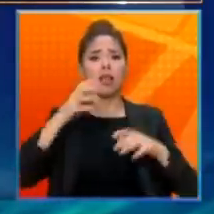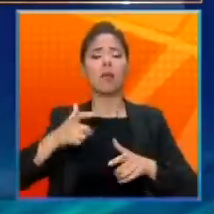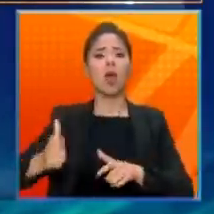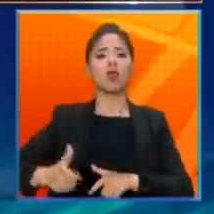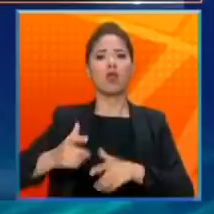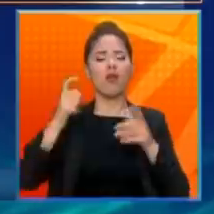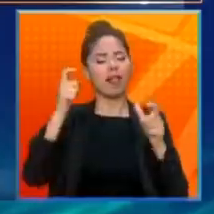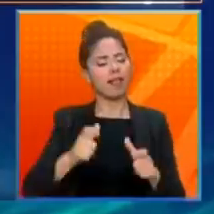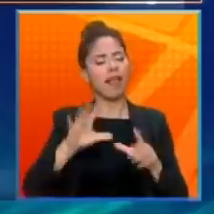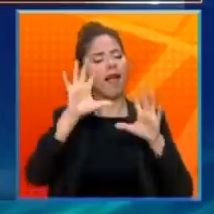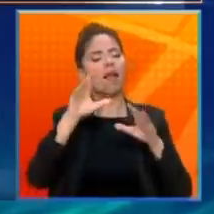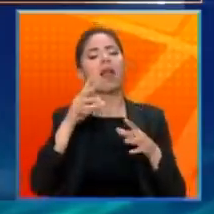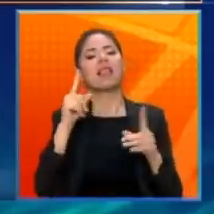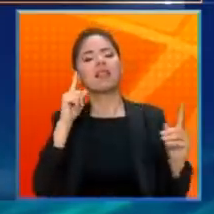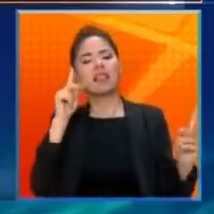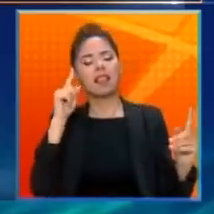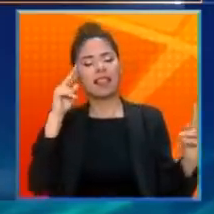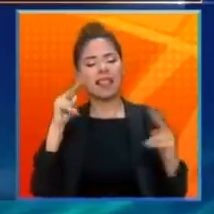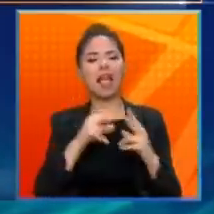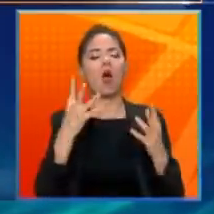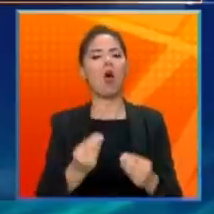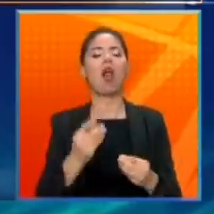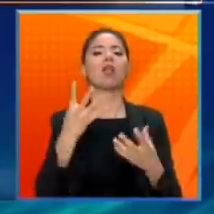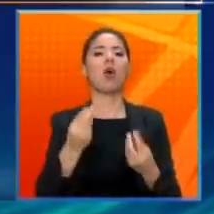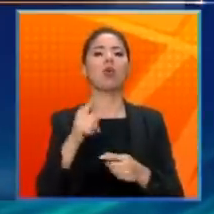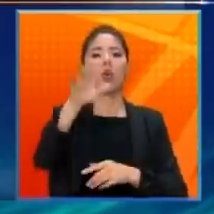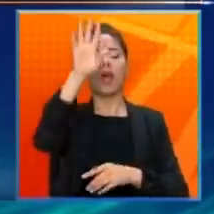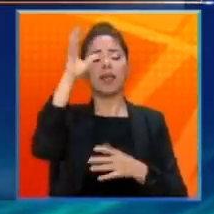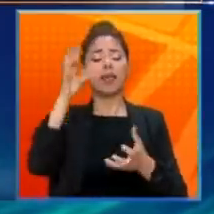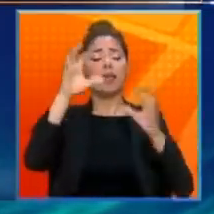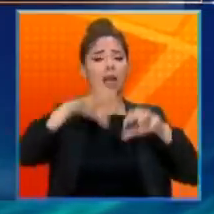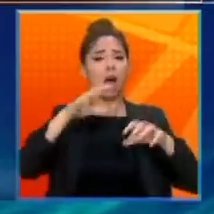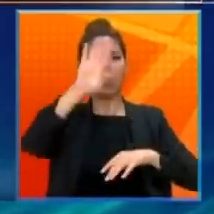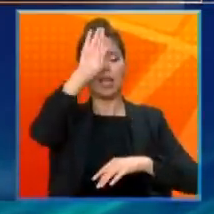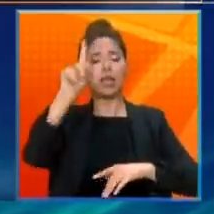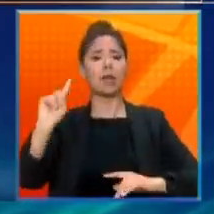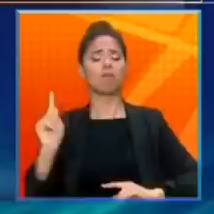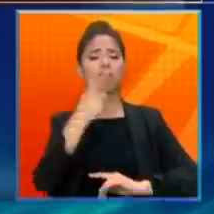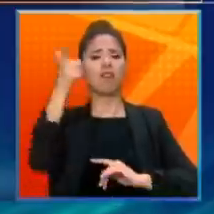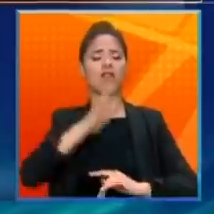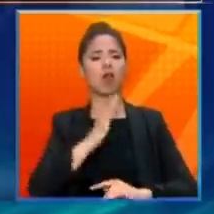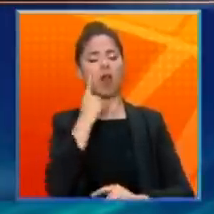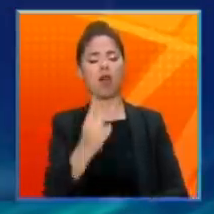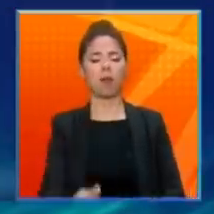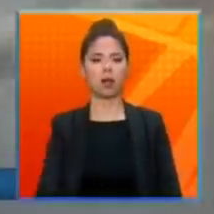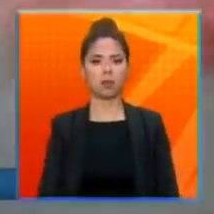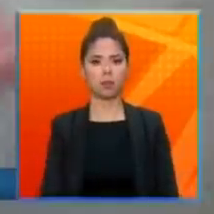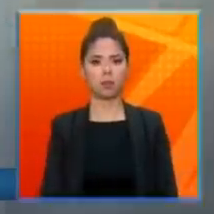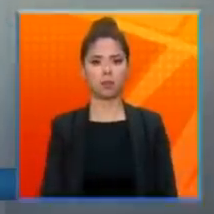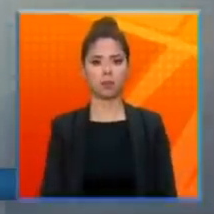yerde yakalananlar da oldu. ATV ihbar hattına yağmurlu İstanbul'dan çok ama çok çarpıcı görüntüler ulaştı.